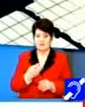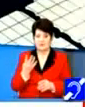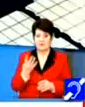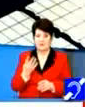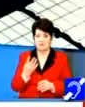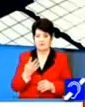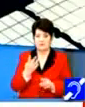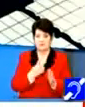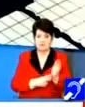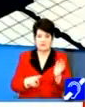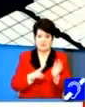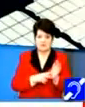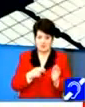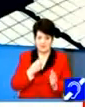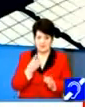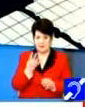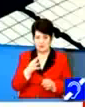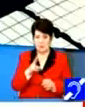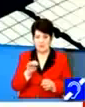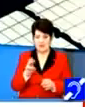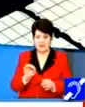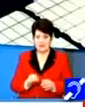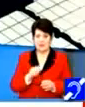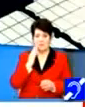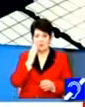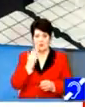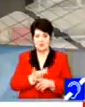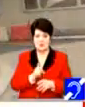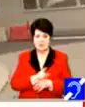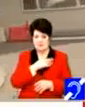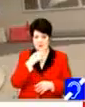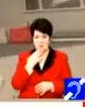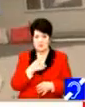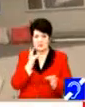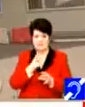martie 1977. Cele mai multe victime au fost în București.